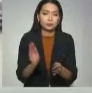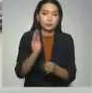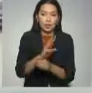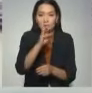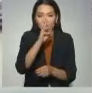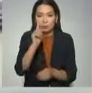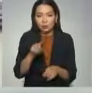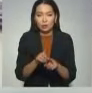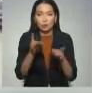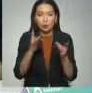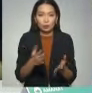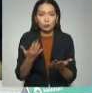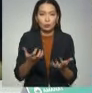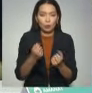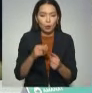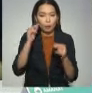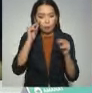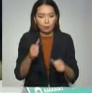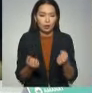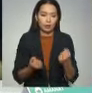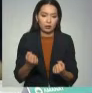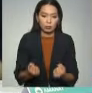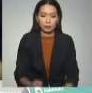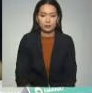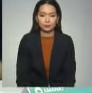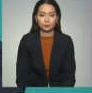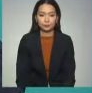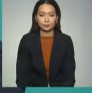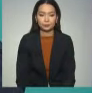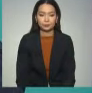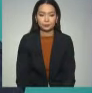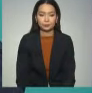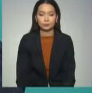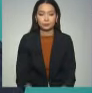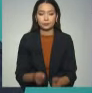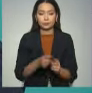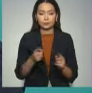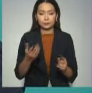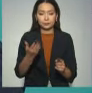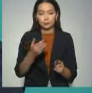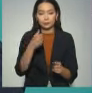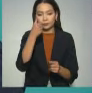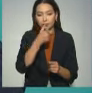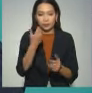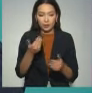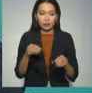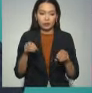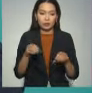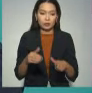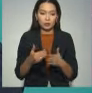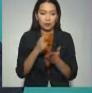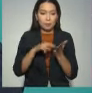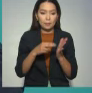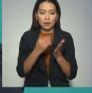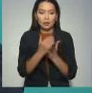также упрощенный способ получения водительских удостоверений. На текущий год применяется новая лизинговая программа